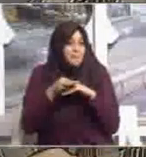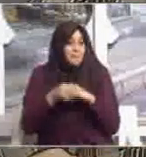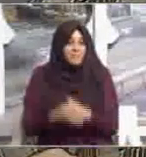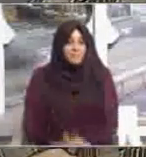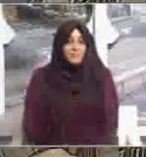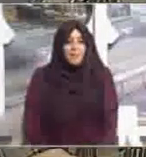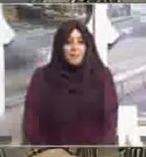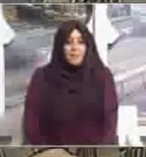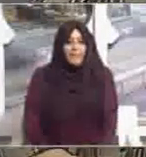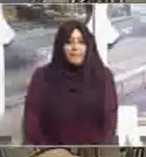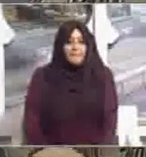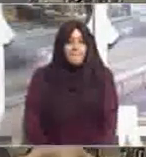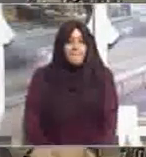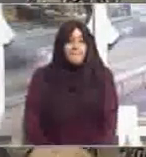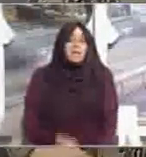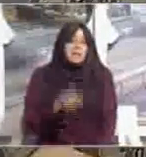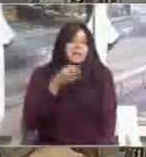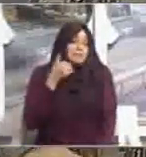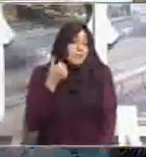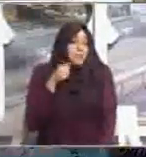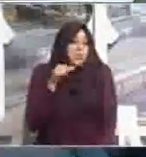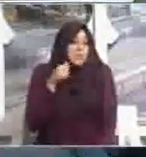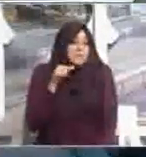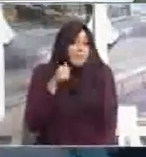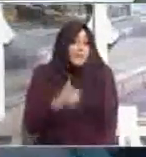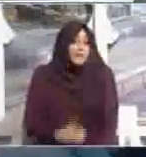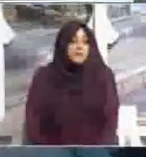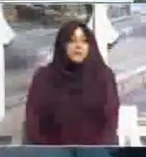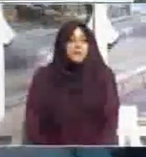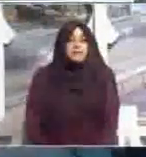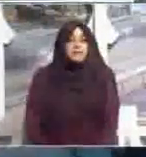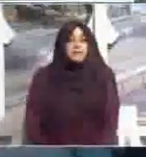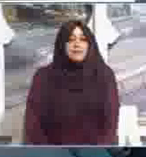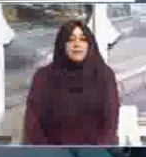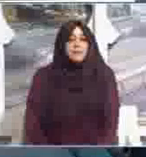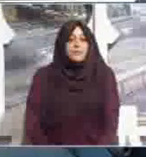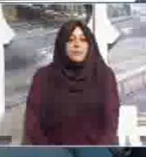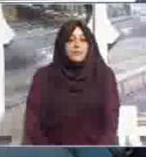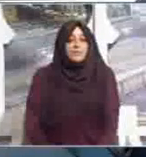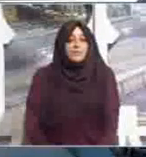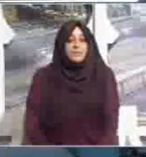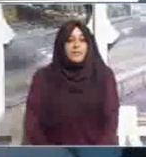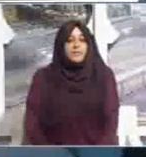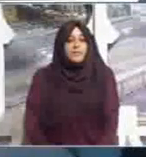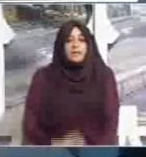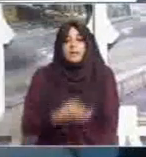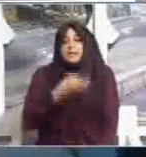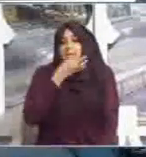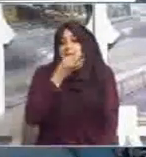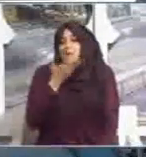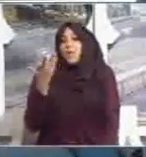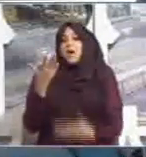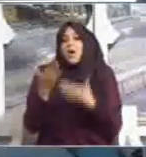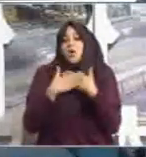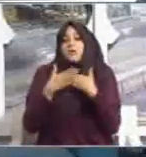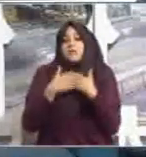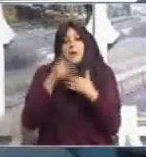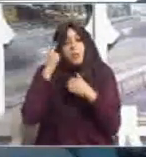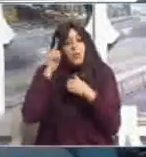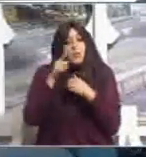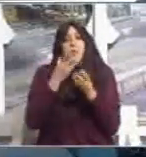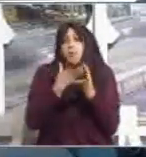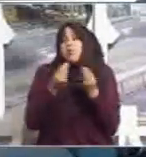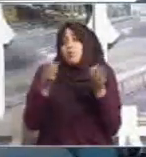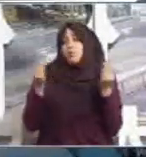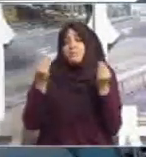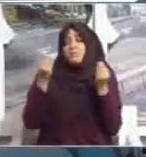حسب الظاهر يعني حسب الظاهر احتمال يعني. وش الكلام اللي توجهه لزوجه هذا اللي هو وغيره يعني من الابناء اللي كثير